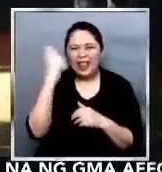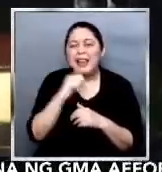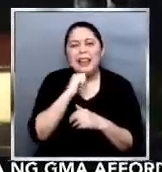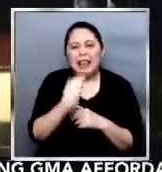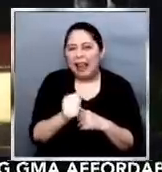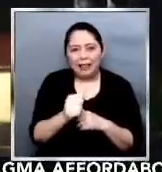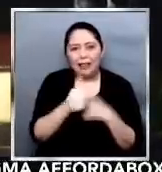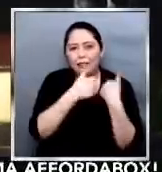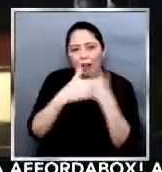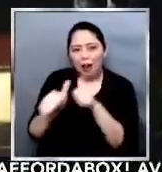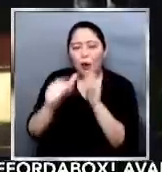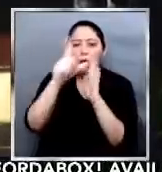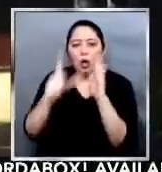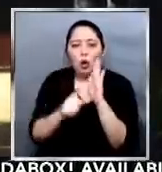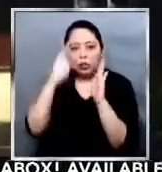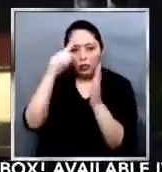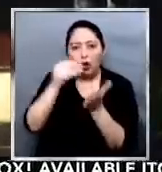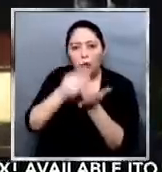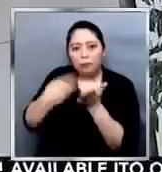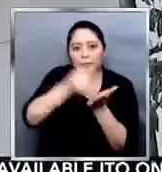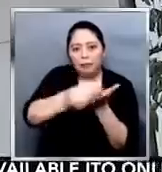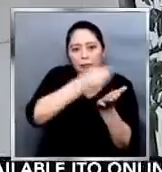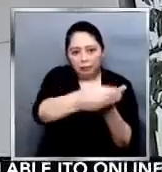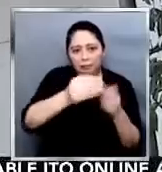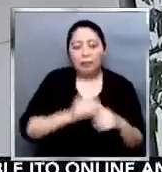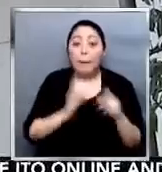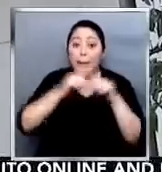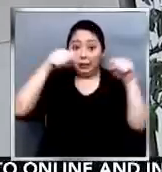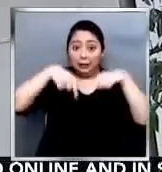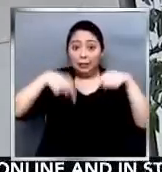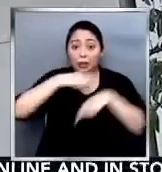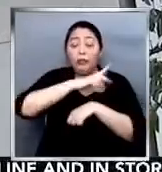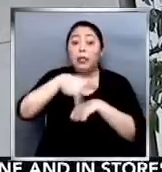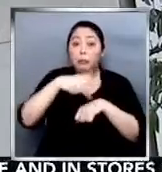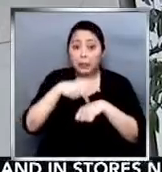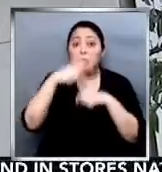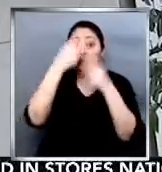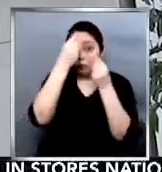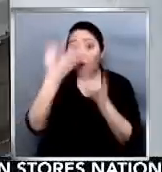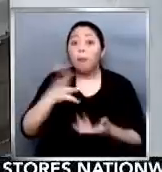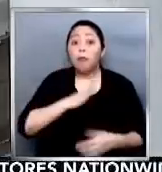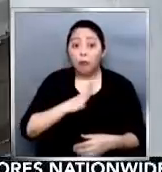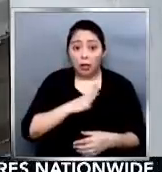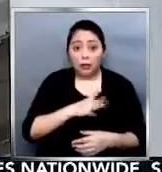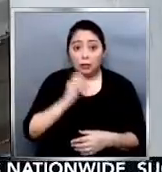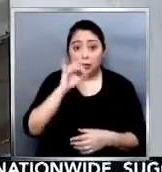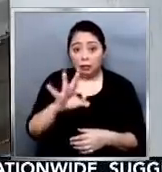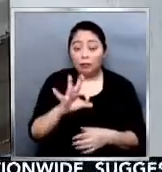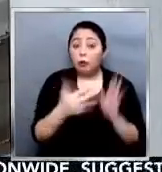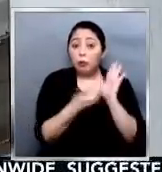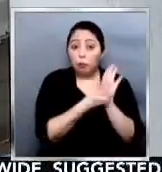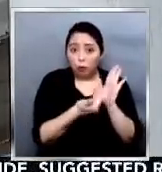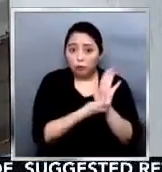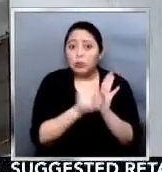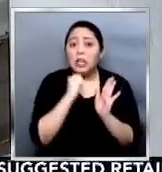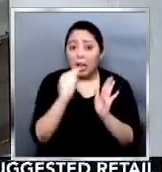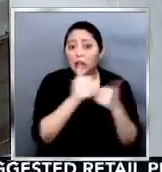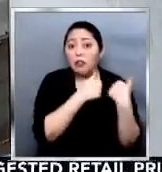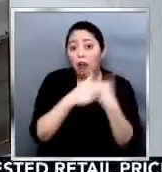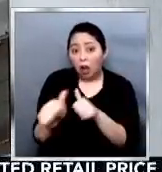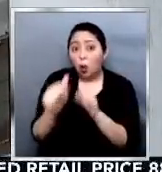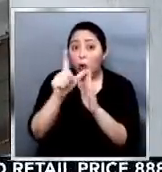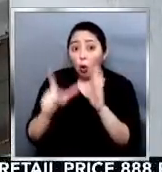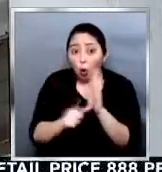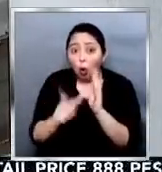at makakibat na batas at alituntunin dito sa Pilipinas. Sa ngayon, wala pa raw silang impormasyon kung nakipag-ugnayan na sa DFA